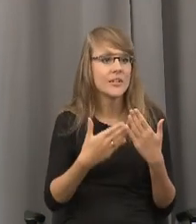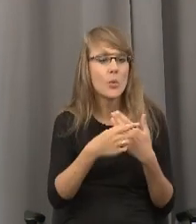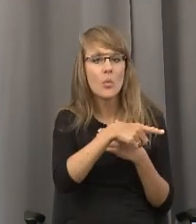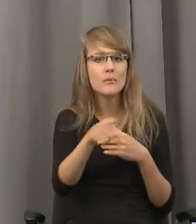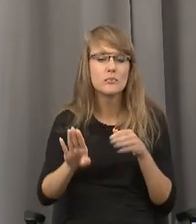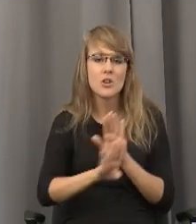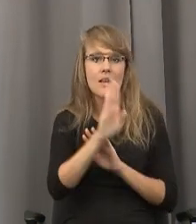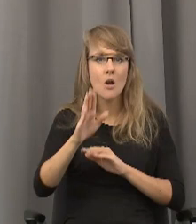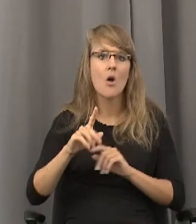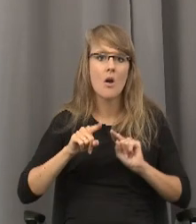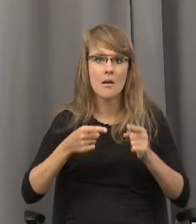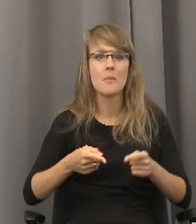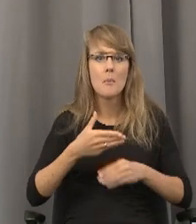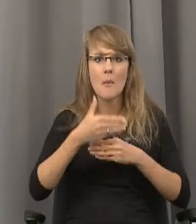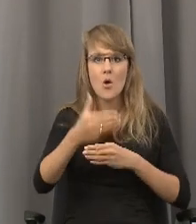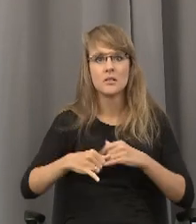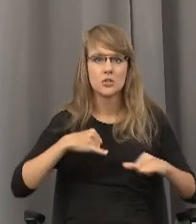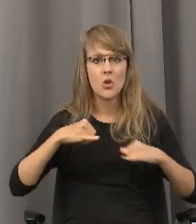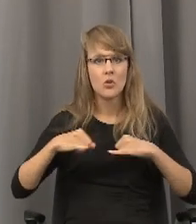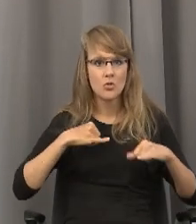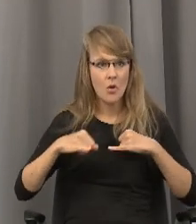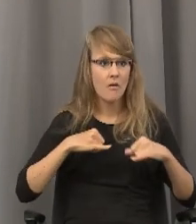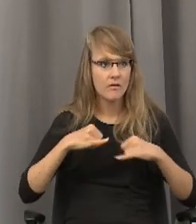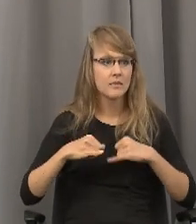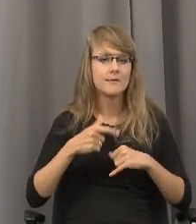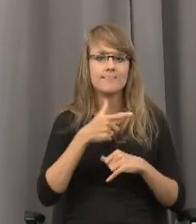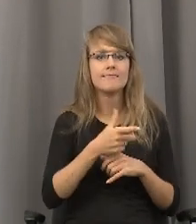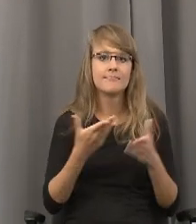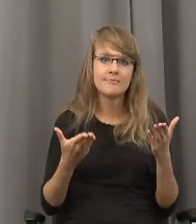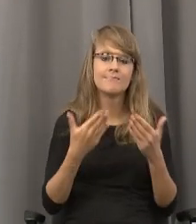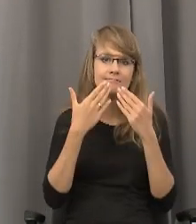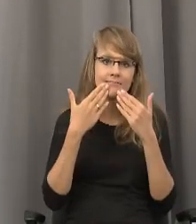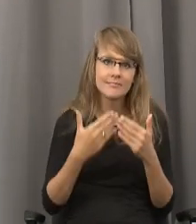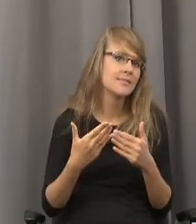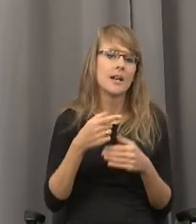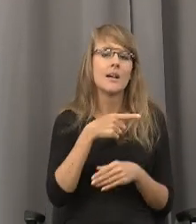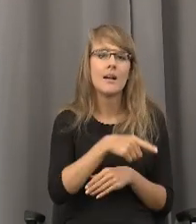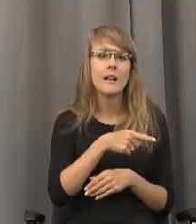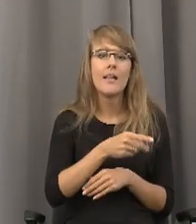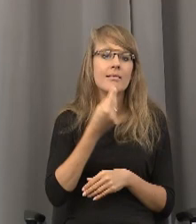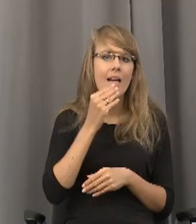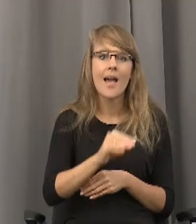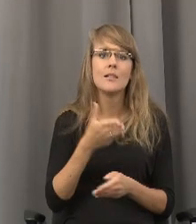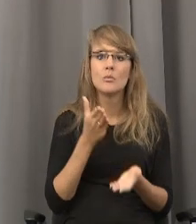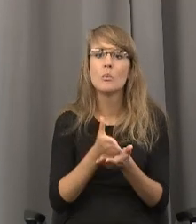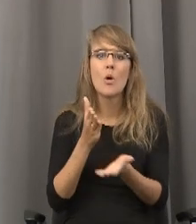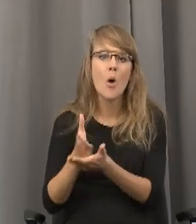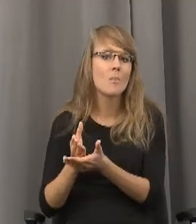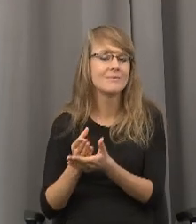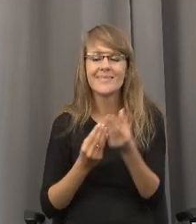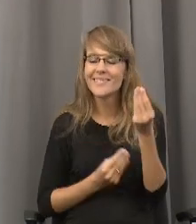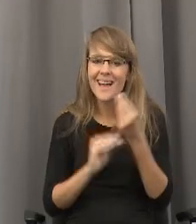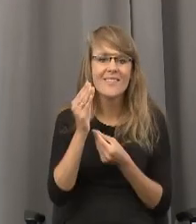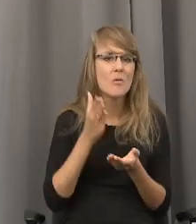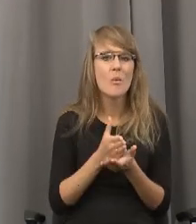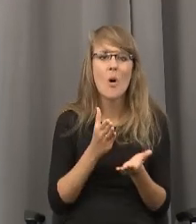organizacji pozarządowych, organizacji społecznych obecnych na tej sali, że właśnie najskuteczniejsza pomoc przychodzi i to są